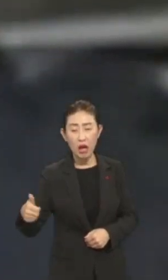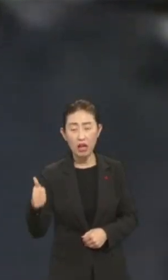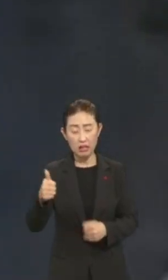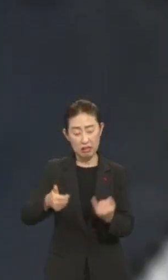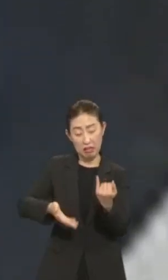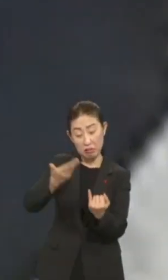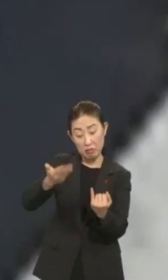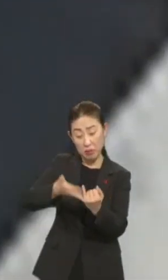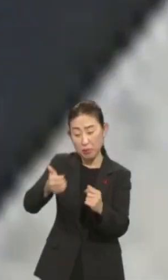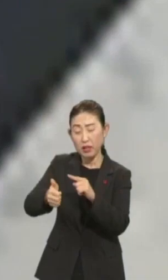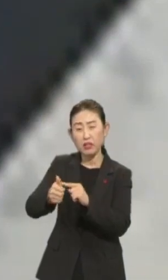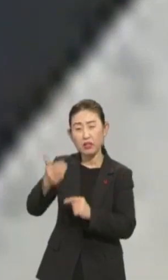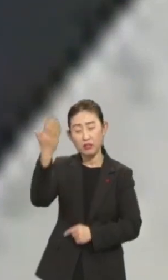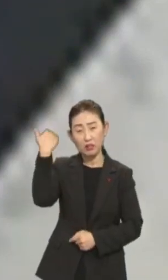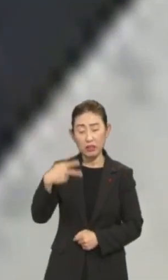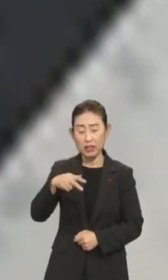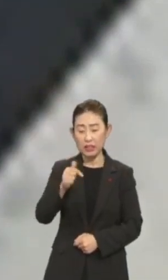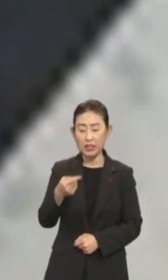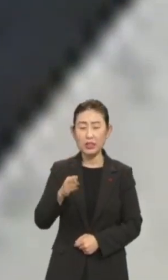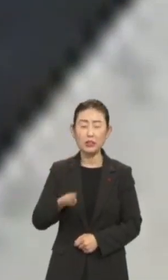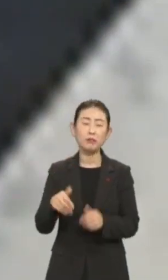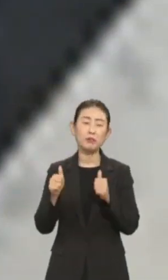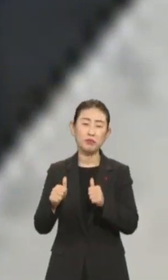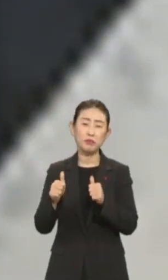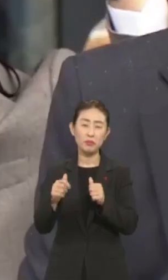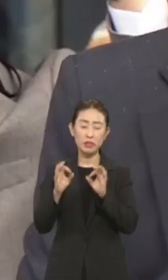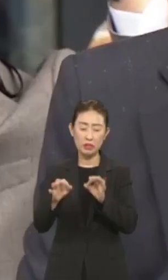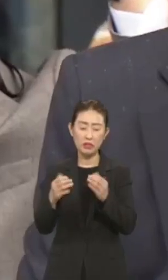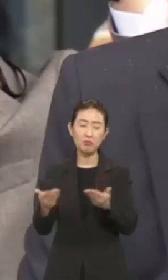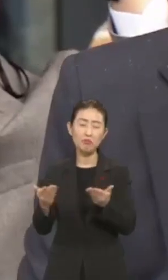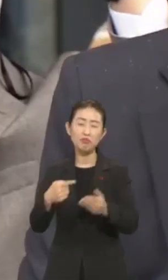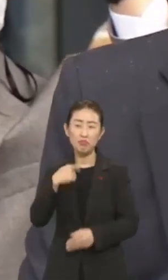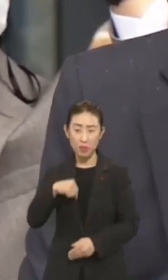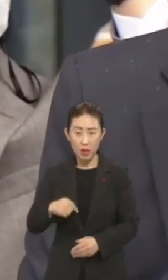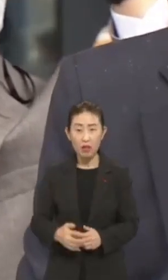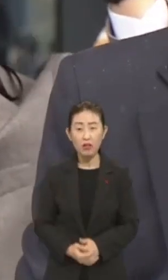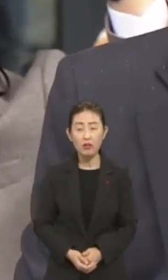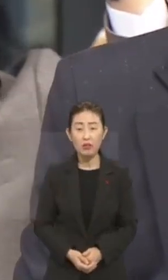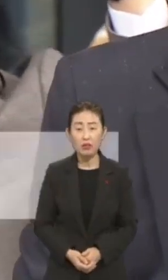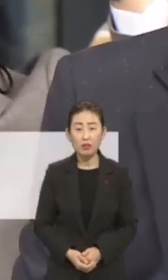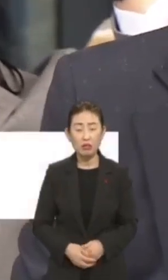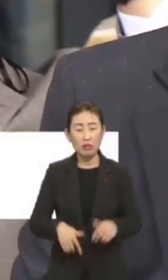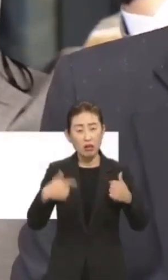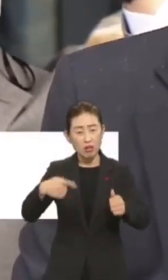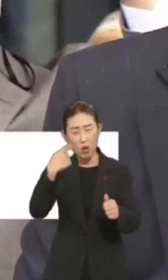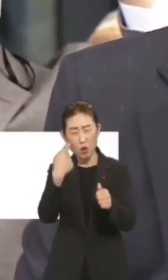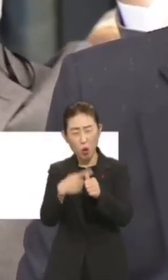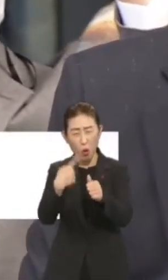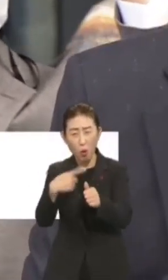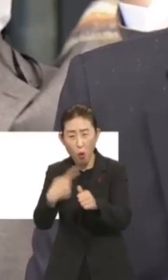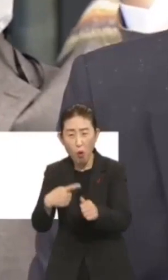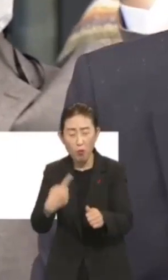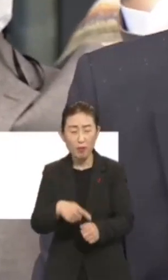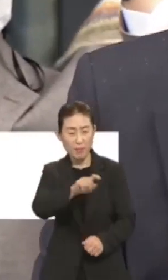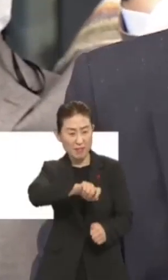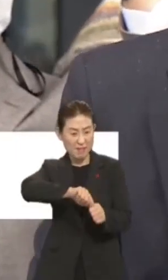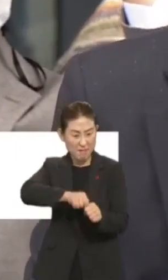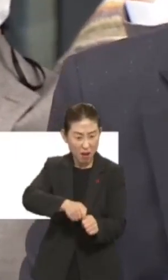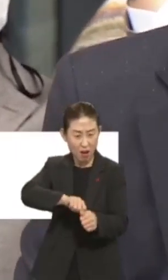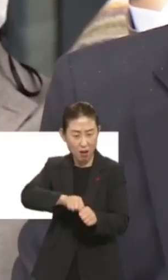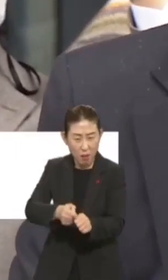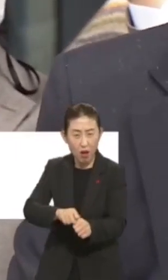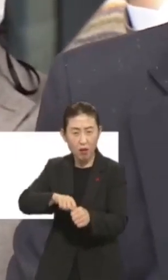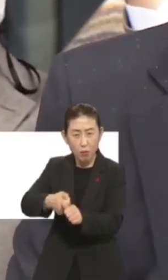재판에 넘겨진 전 신부의 모습입니다 일상적 욕설과 전근대적인 얼차려 그리고